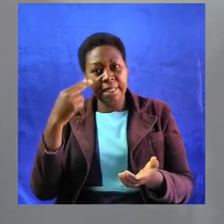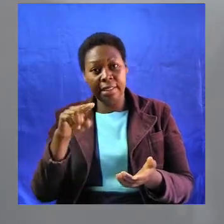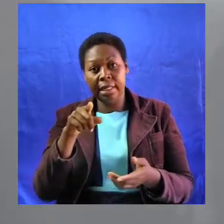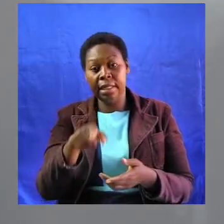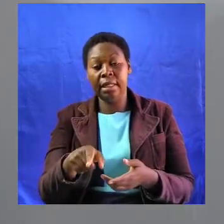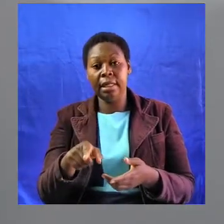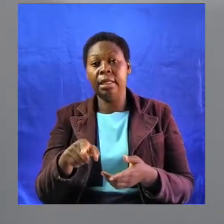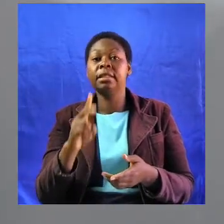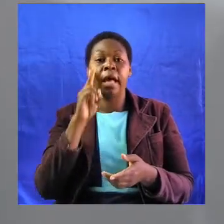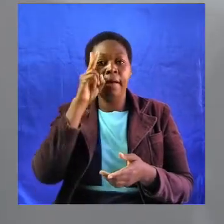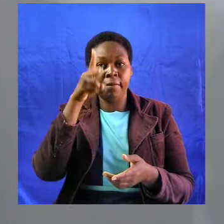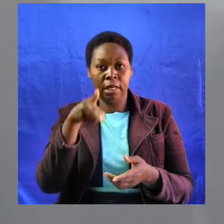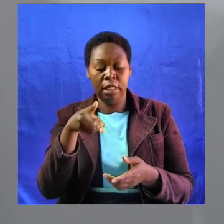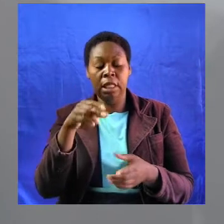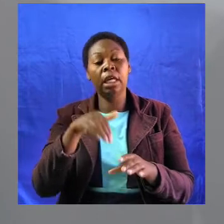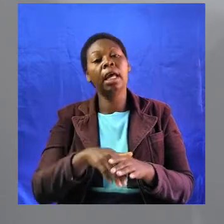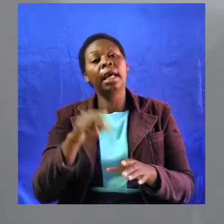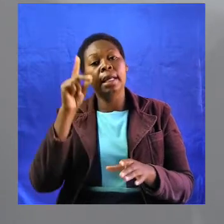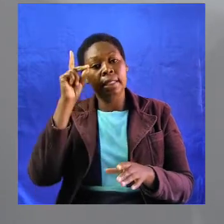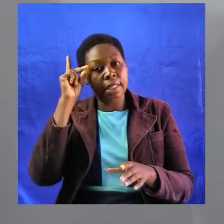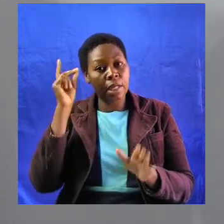raDaniel. Pana Daniel chapter 10